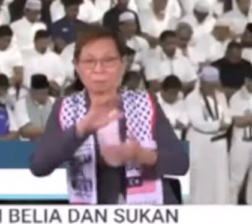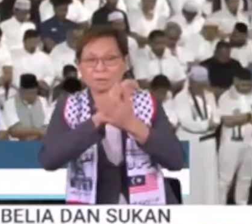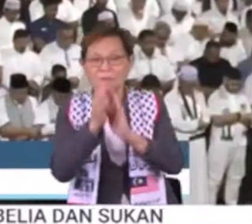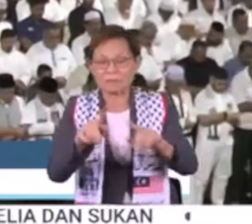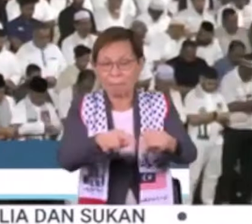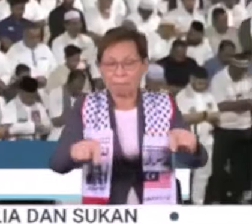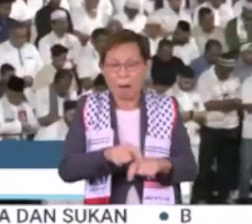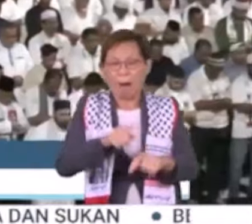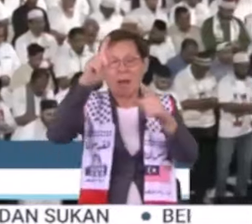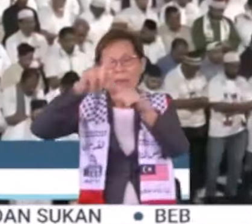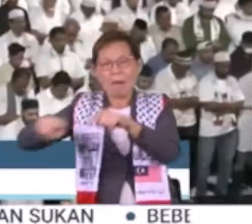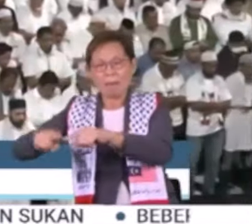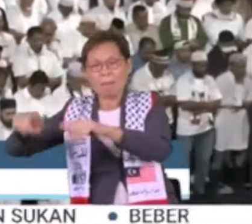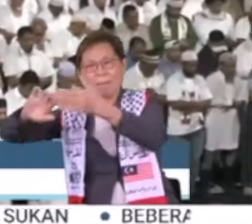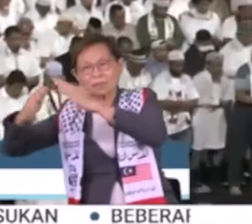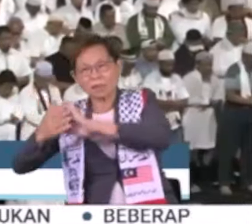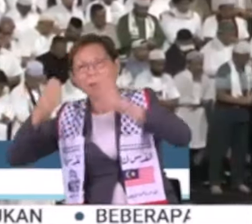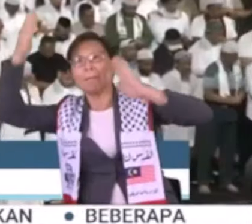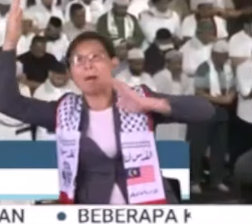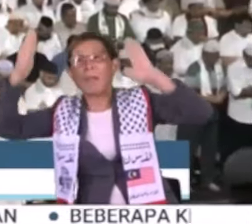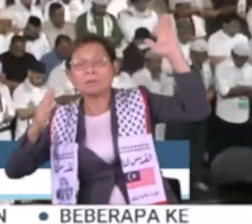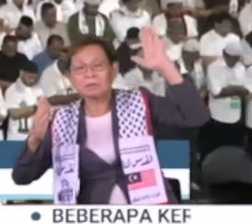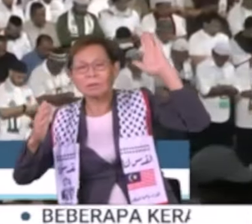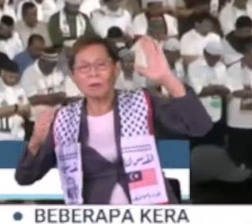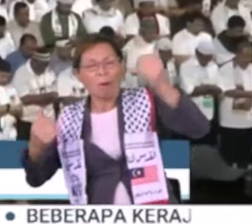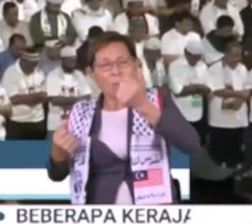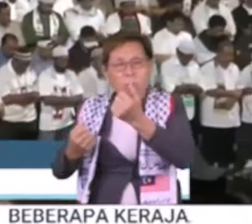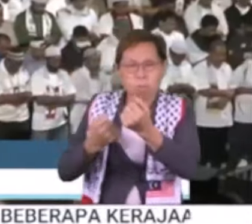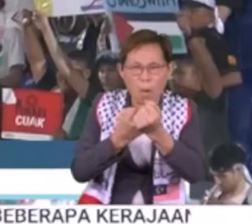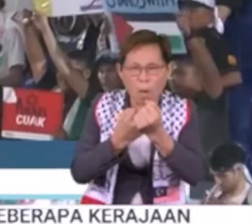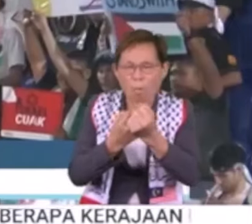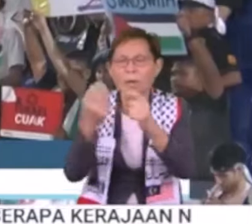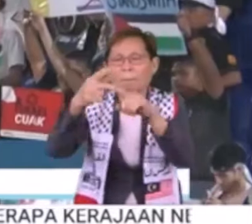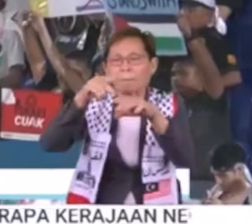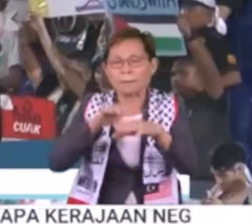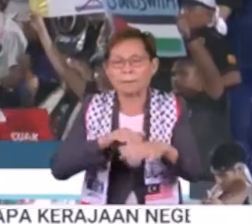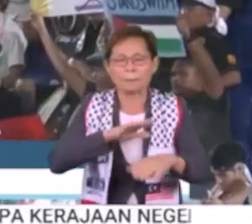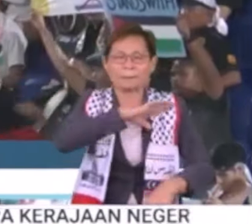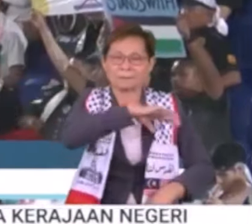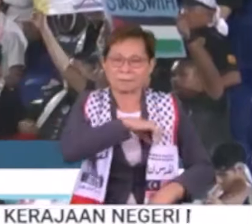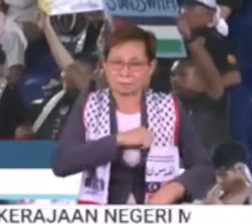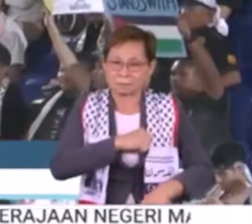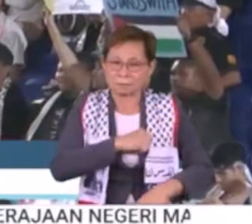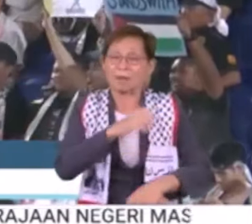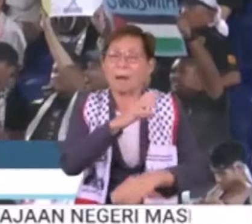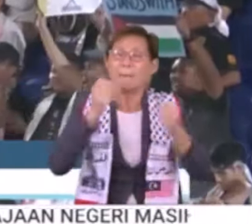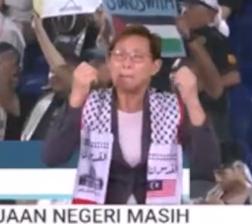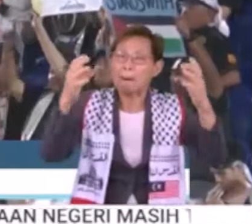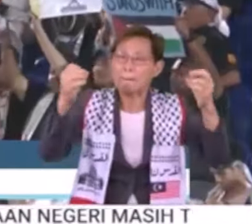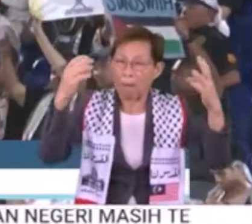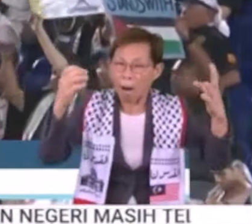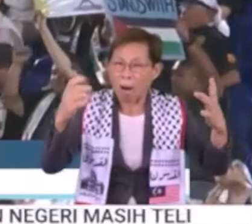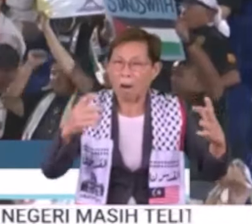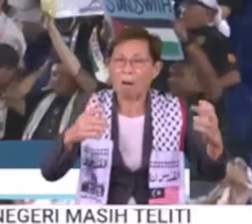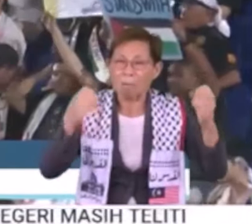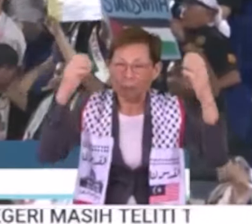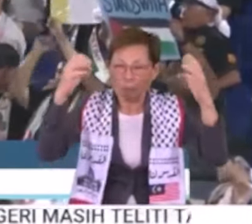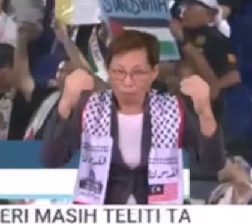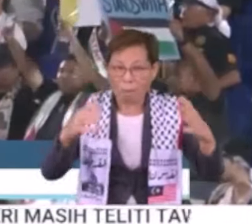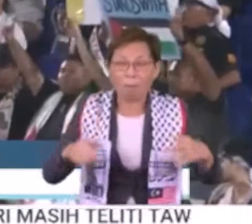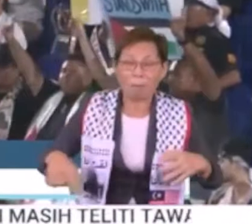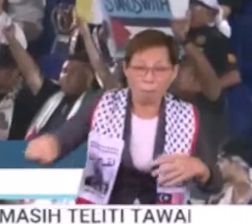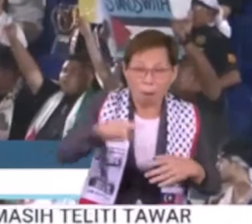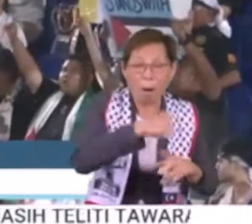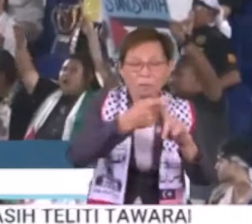menjadi platform pelbagai lapisan masyarakat Malaysia memberi sokongan kepada Palestin. Malah kebanyakan mereka